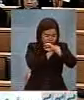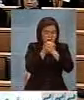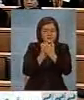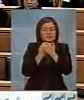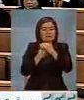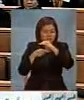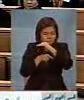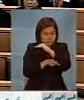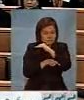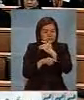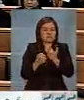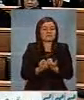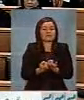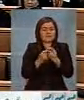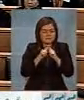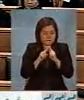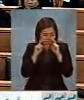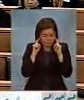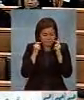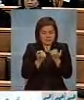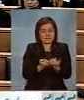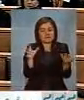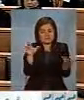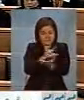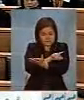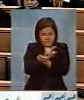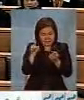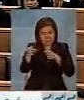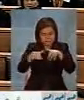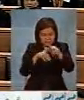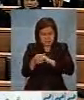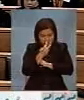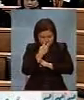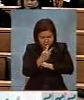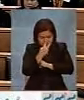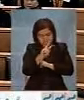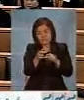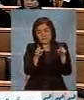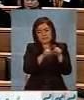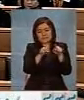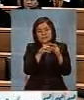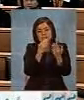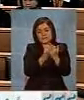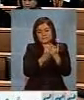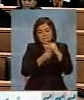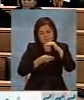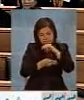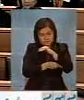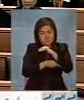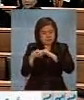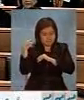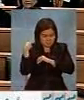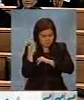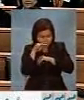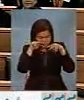แล้วแต่ในขณะเดียวกันสังคมกำลังจับตามองมากในเรื่องการทุจริตคอร์รัปชัน